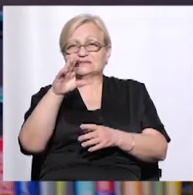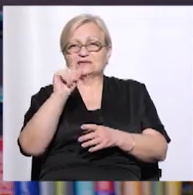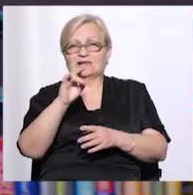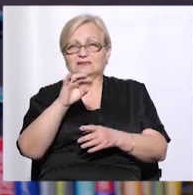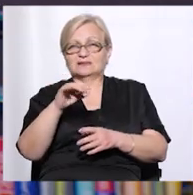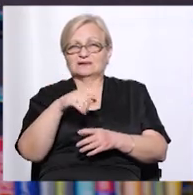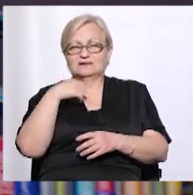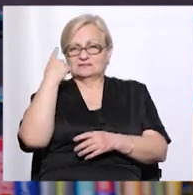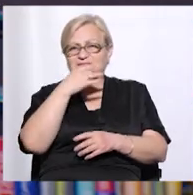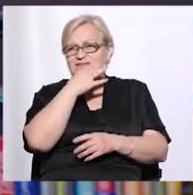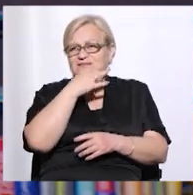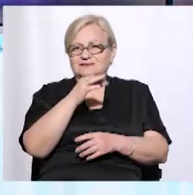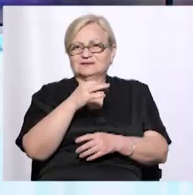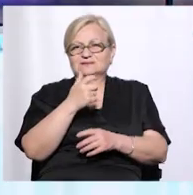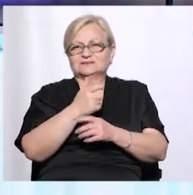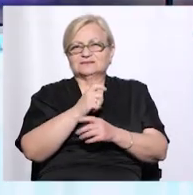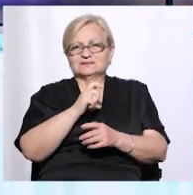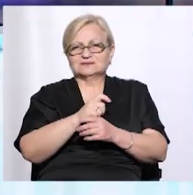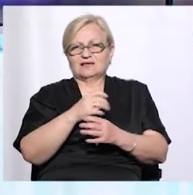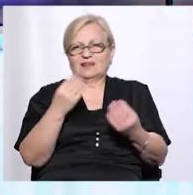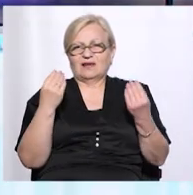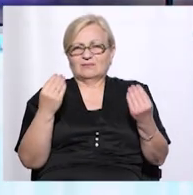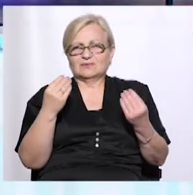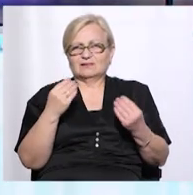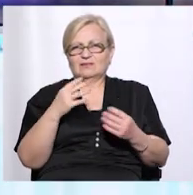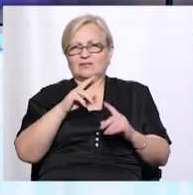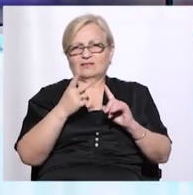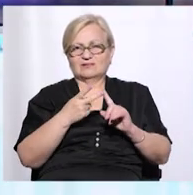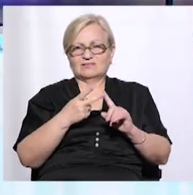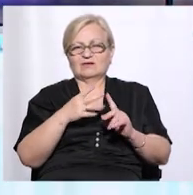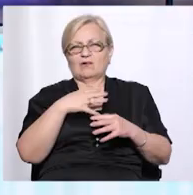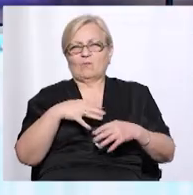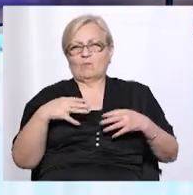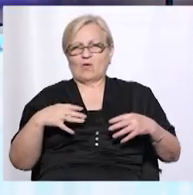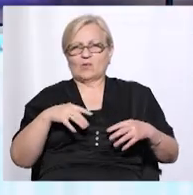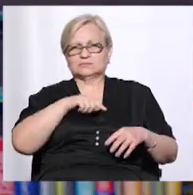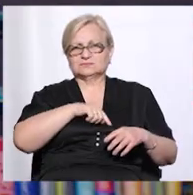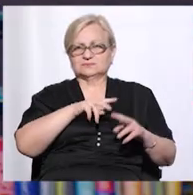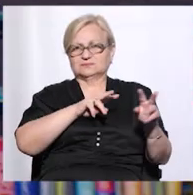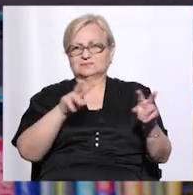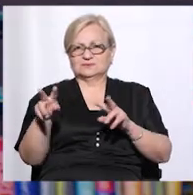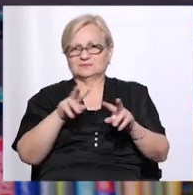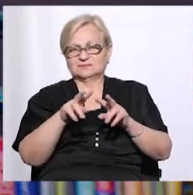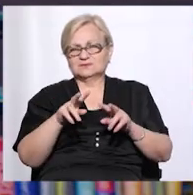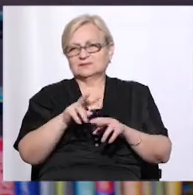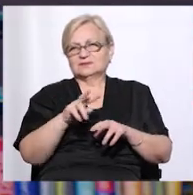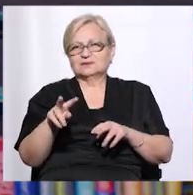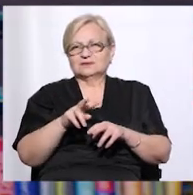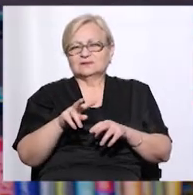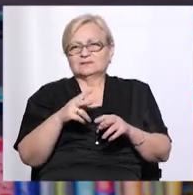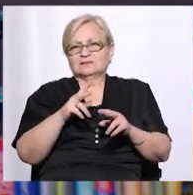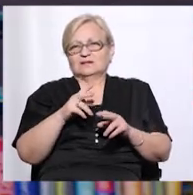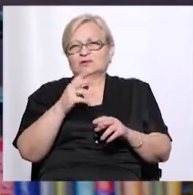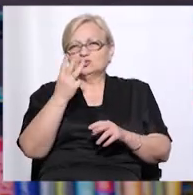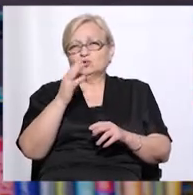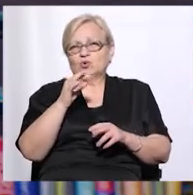ნესტანის, რომელიც ერთ დროულად არის რაღაც საოცარი ქალურობის და ვეფხვივისი სიმბოლოა. შორენას და ავაზასი არ იყოს, იმიტომ